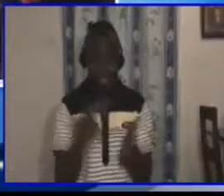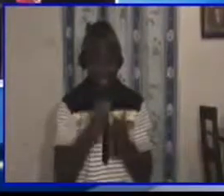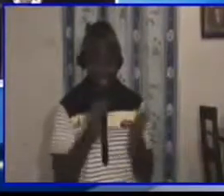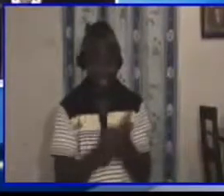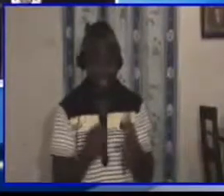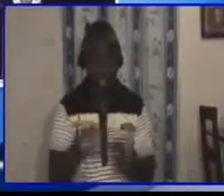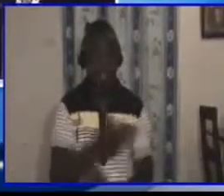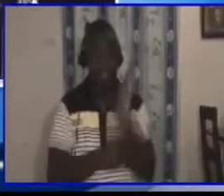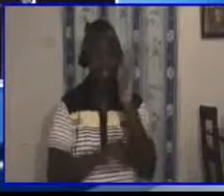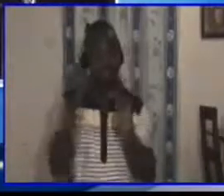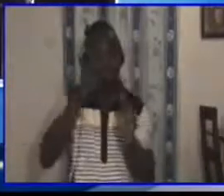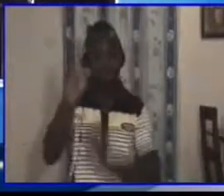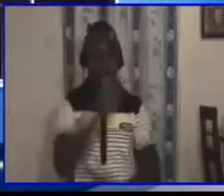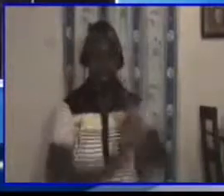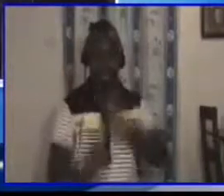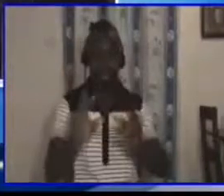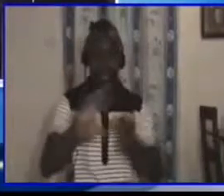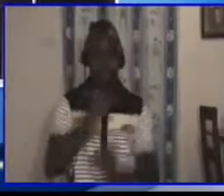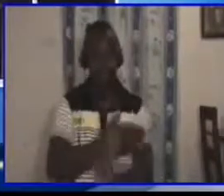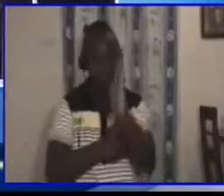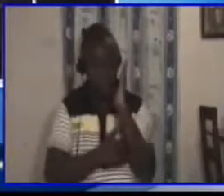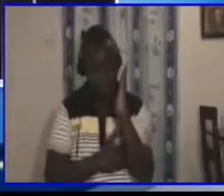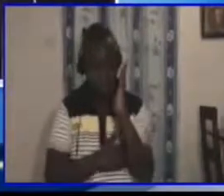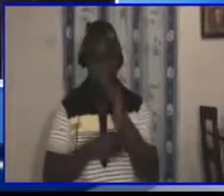non so se voi comprendete